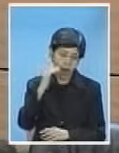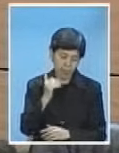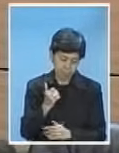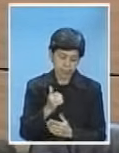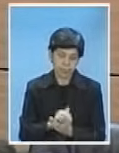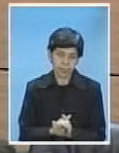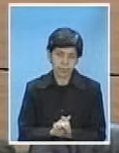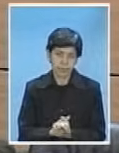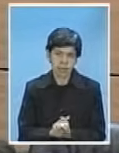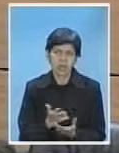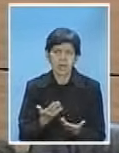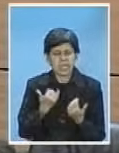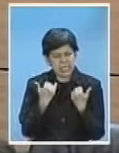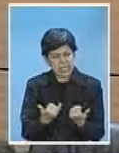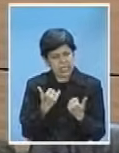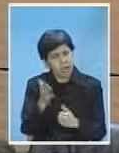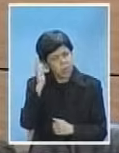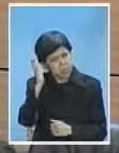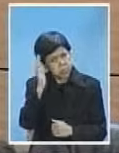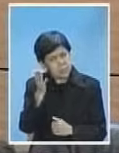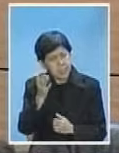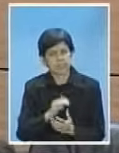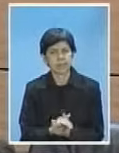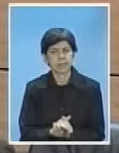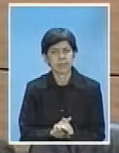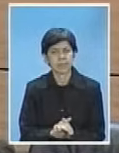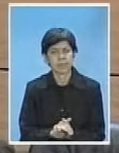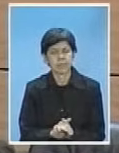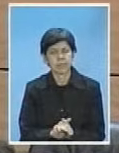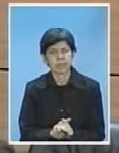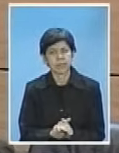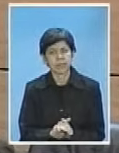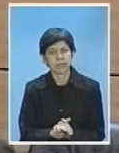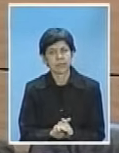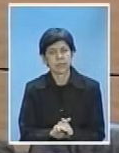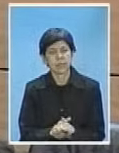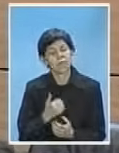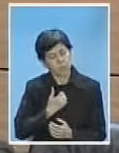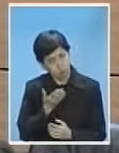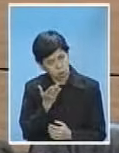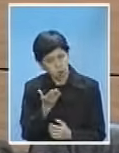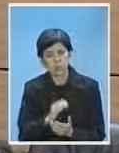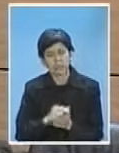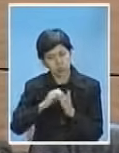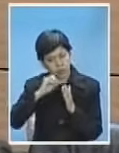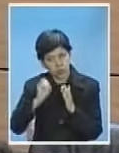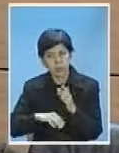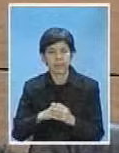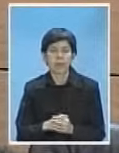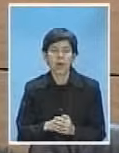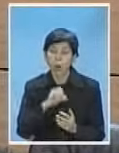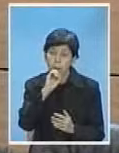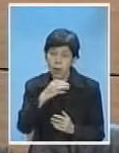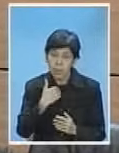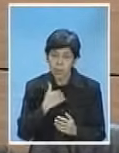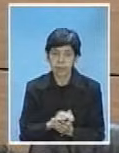ายแต่ว่าประเด็นที่ท่านพูดเมื่อสักครู่นี้เนี่ยผมขอความกรุณาท่านถอนเถอะครับที่บ